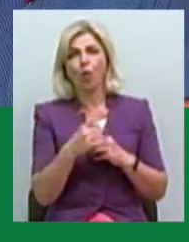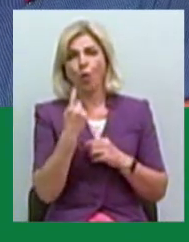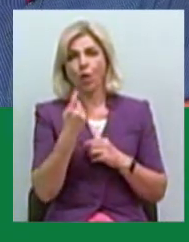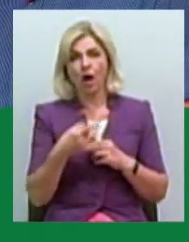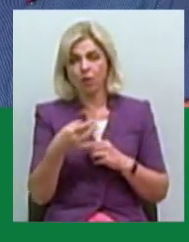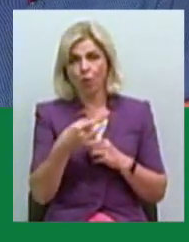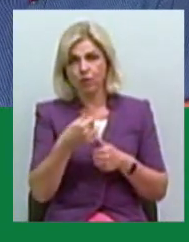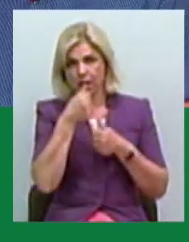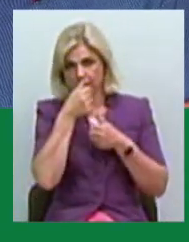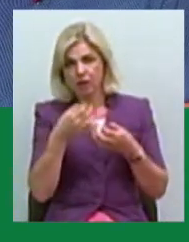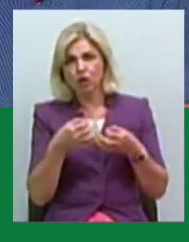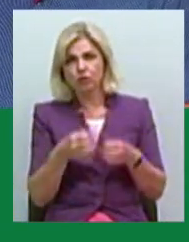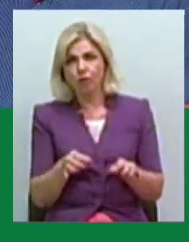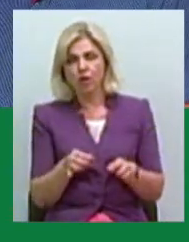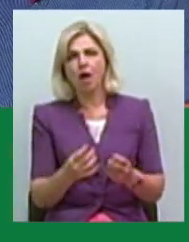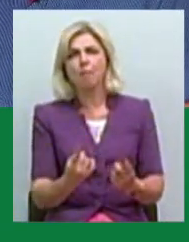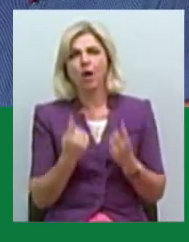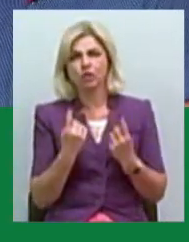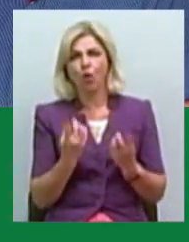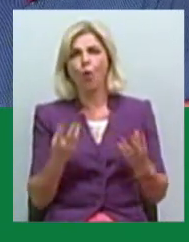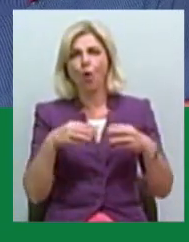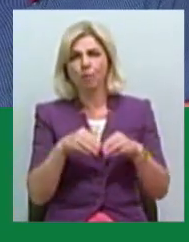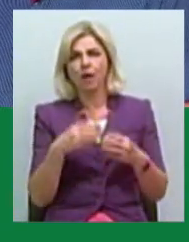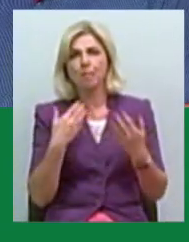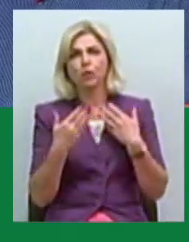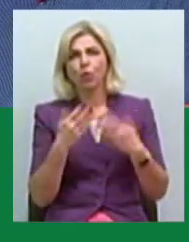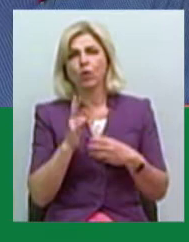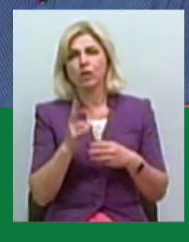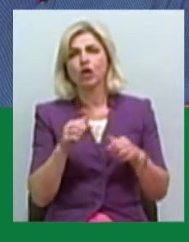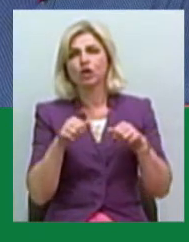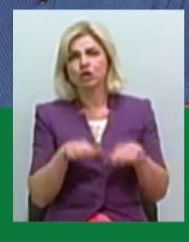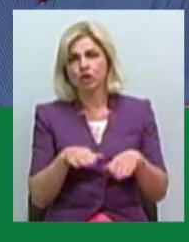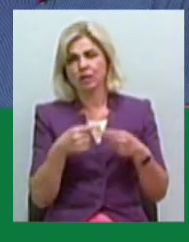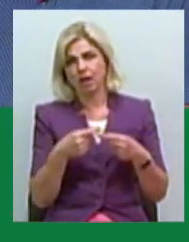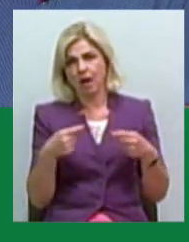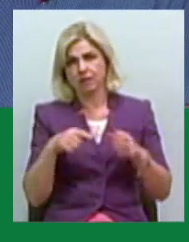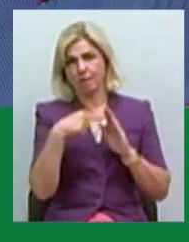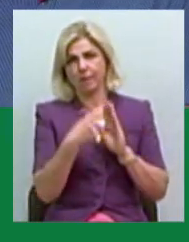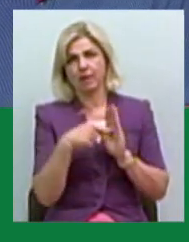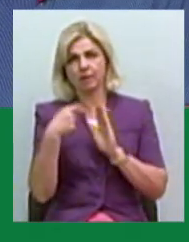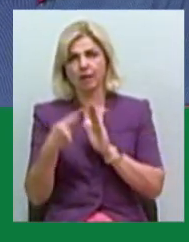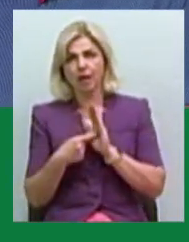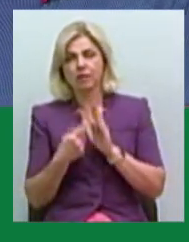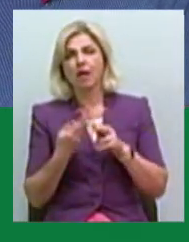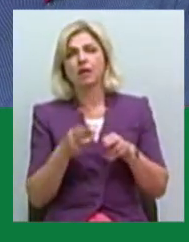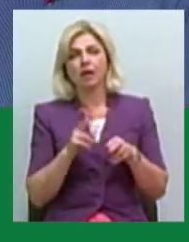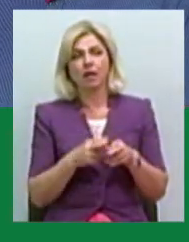дозволяє масштабно і комплексно підходити до вирішення деяких питань, які, скажімо так, нагально стають